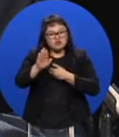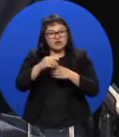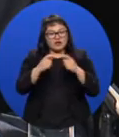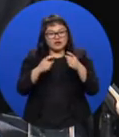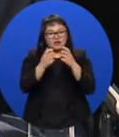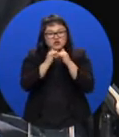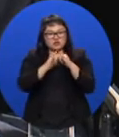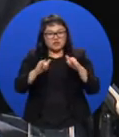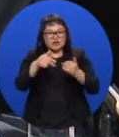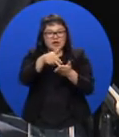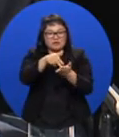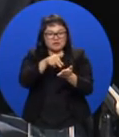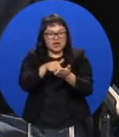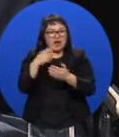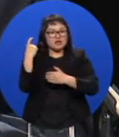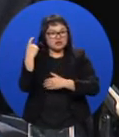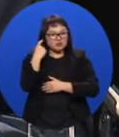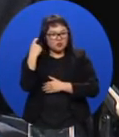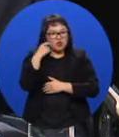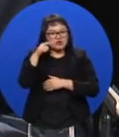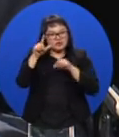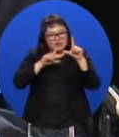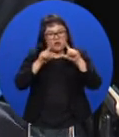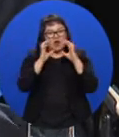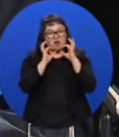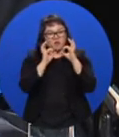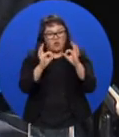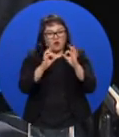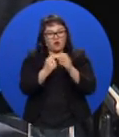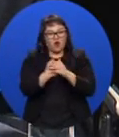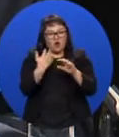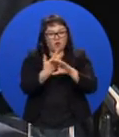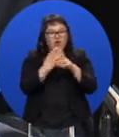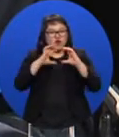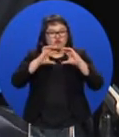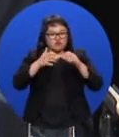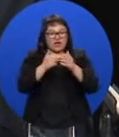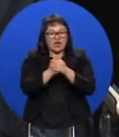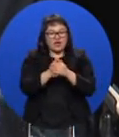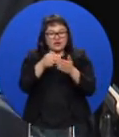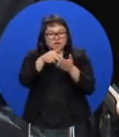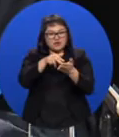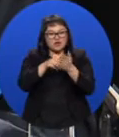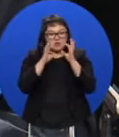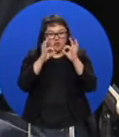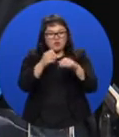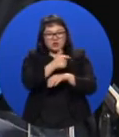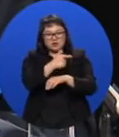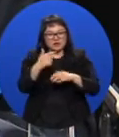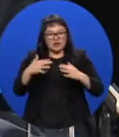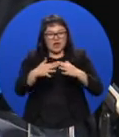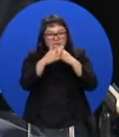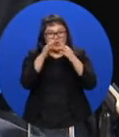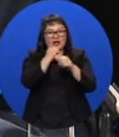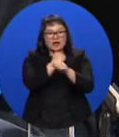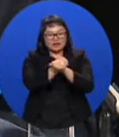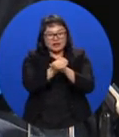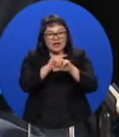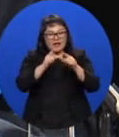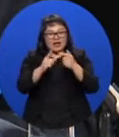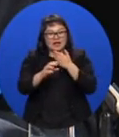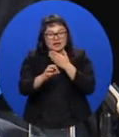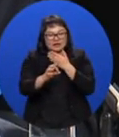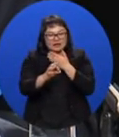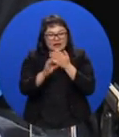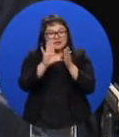어떻게 반응하는지 그것을 봐야 된다고 봅니다. 예, 외국의 사례로 보면 대규모 개발을 하거나 대규모 국가 프로젝트를